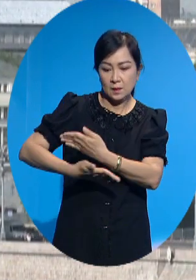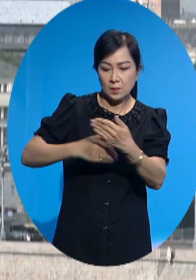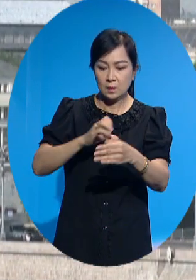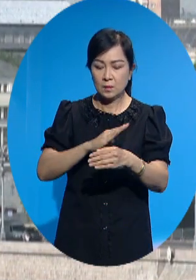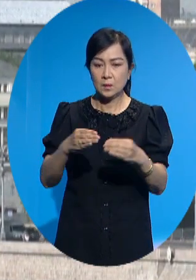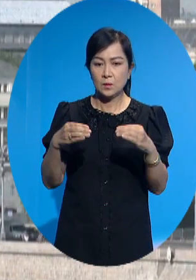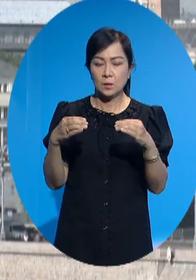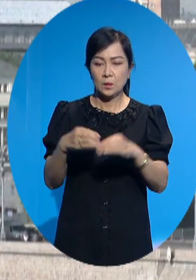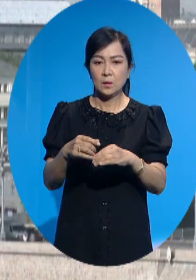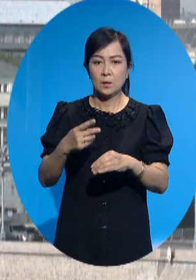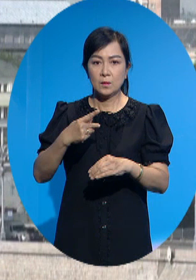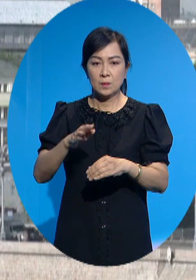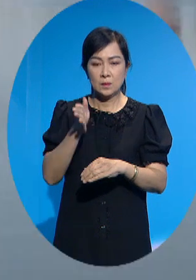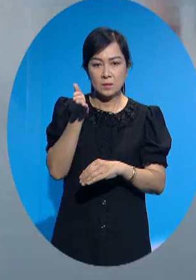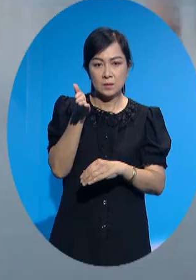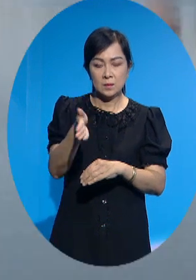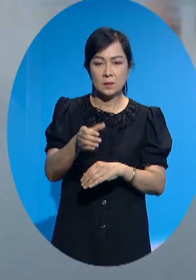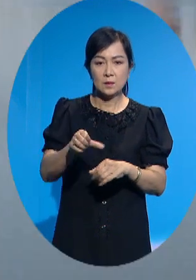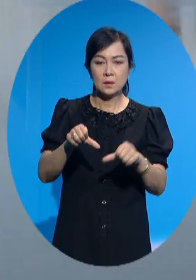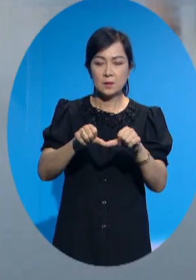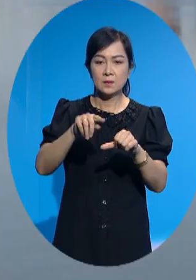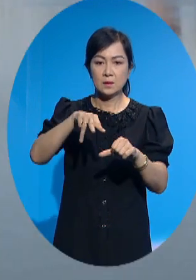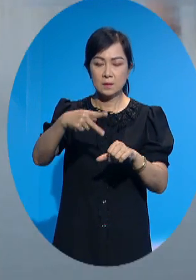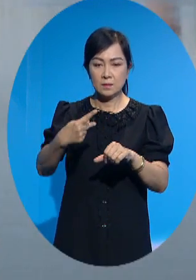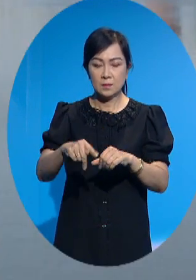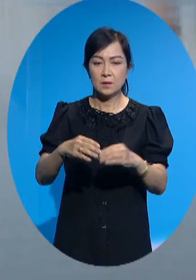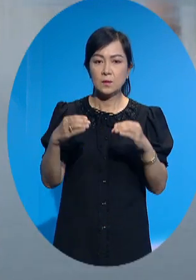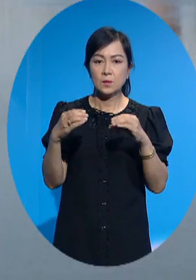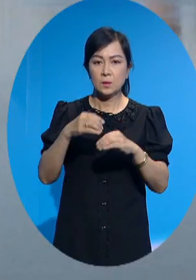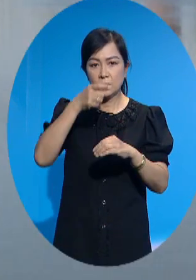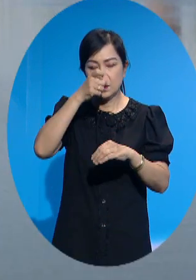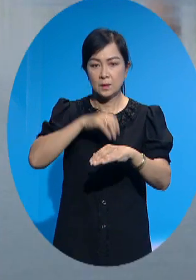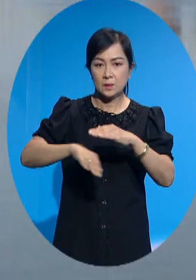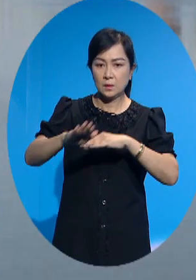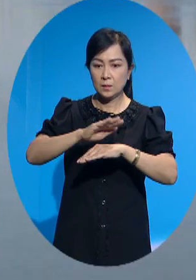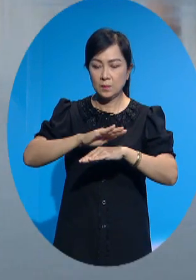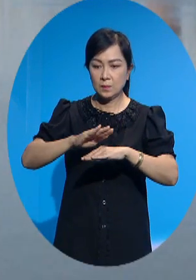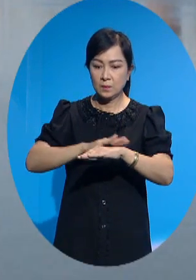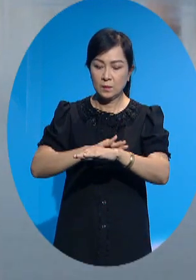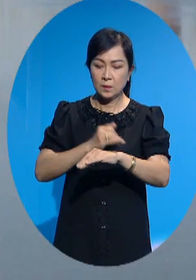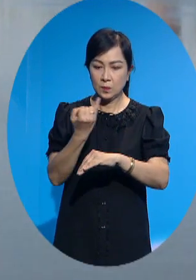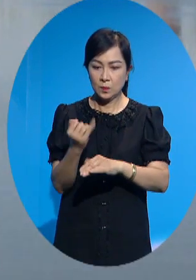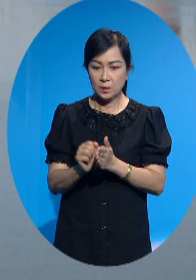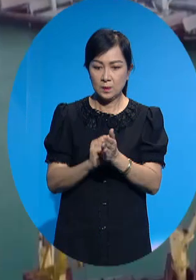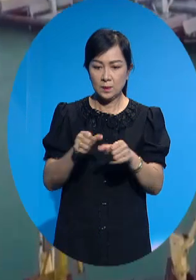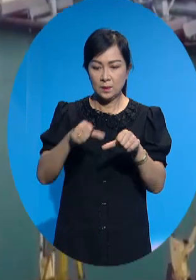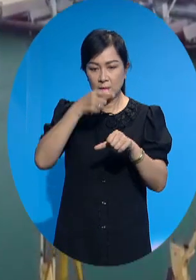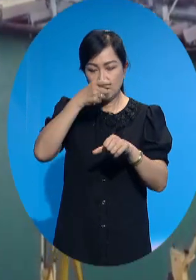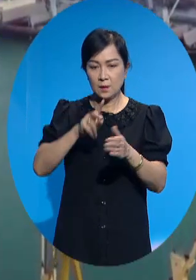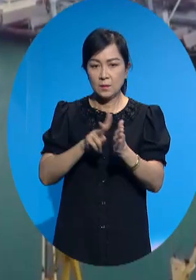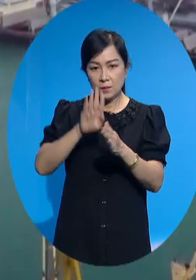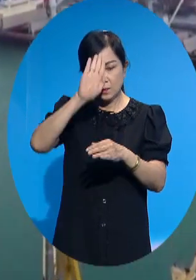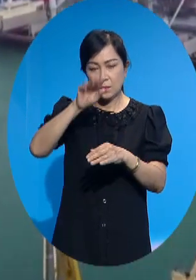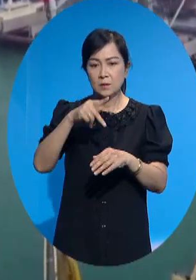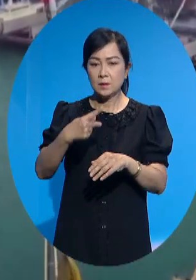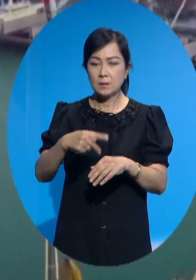bị cho hội nghị thượng đỉnh bridge sắp tới tại Nam Phi cũng như hội nghị thượng đỉnh Nga Châu Phi vào cuối tháng này tại Nga Văn phòng Tổng